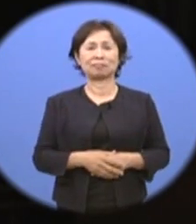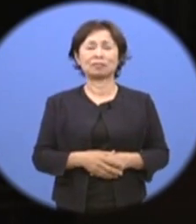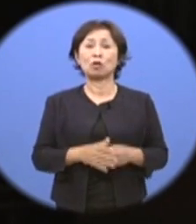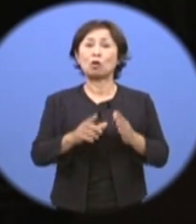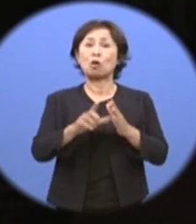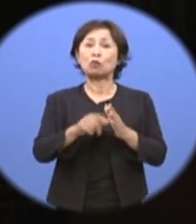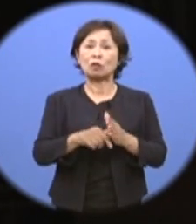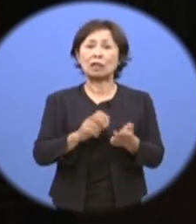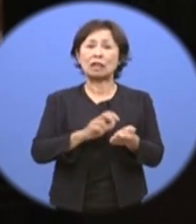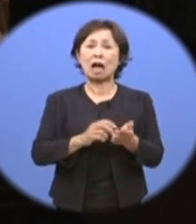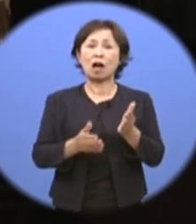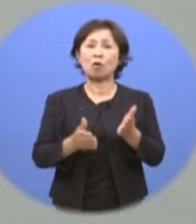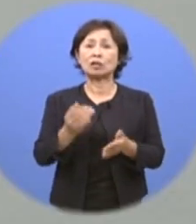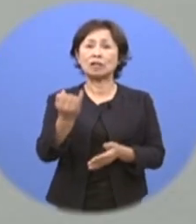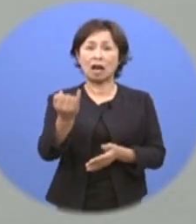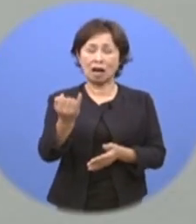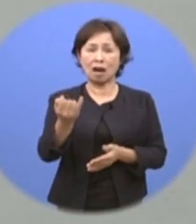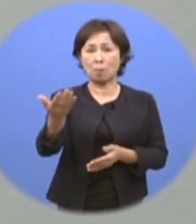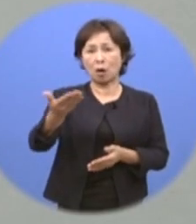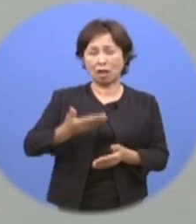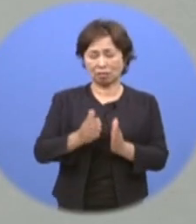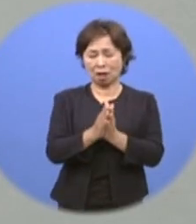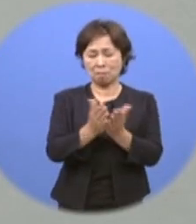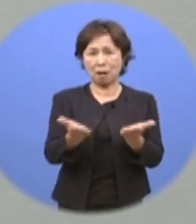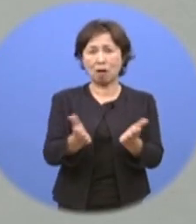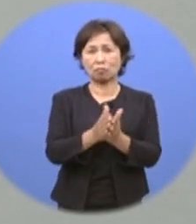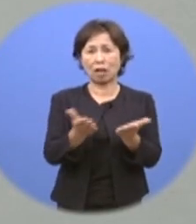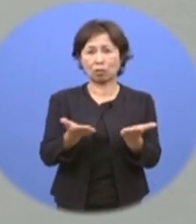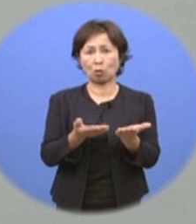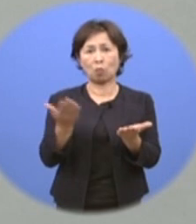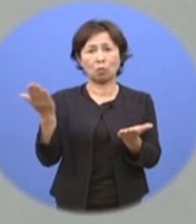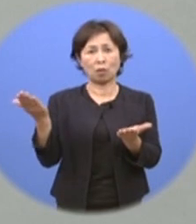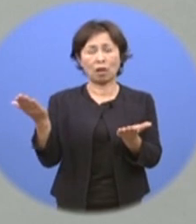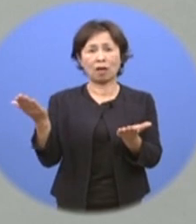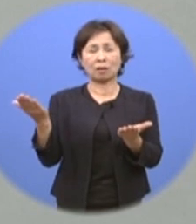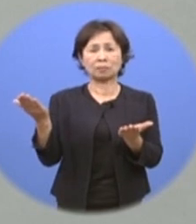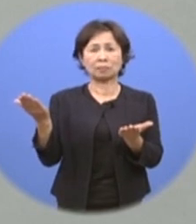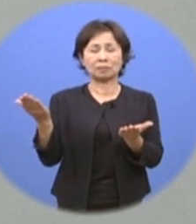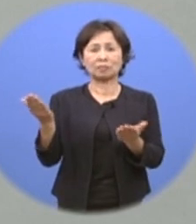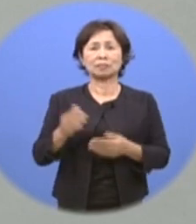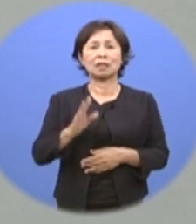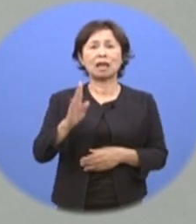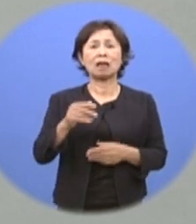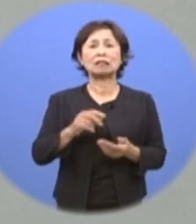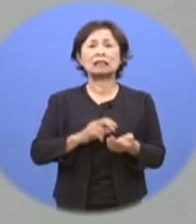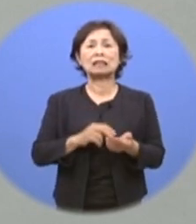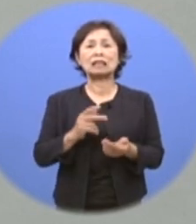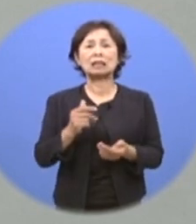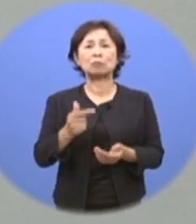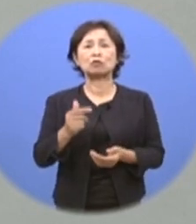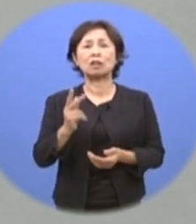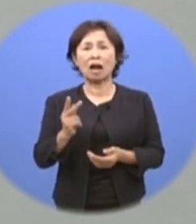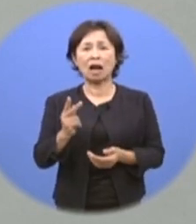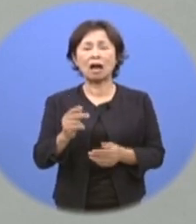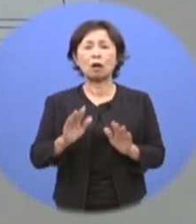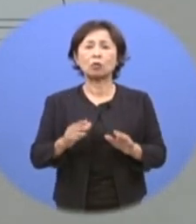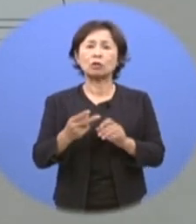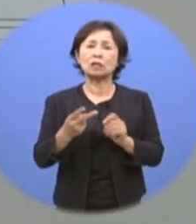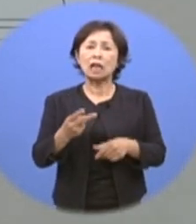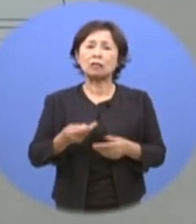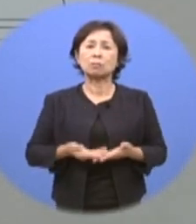その際に看護師から渡されたのがこちらの冊子、県医務課が今年2月に発行しました